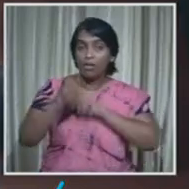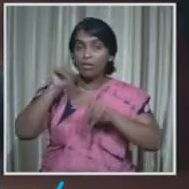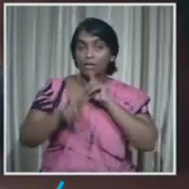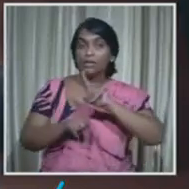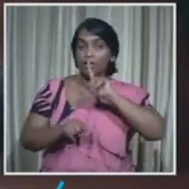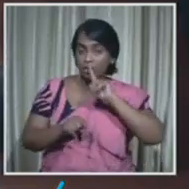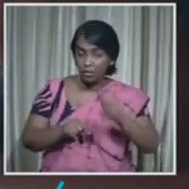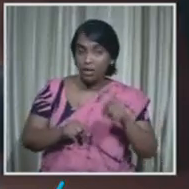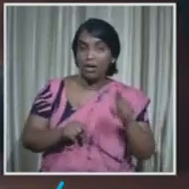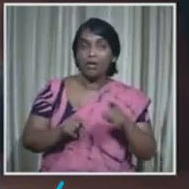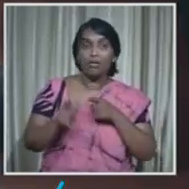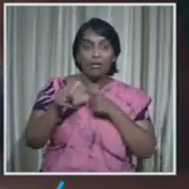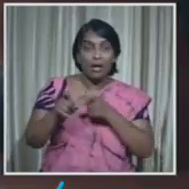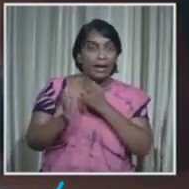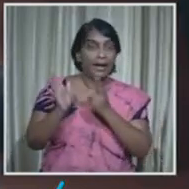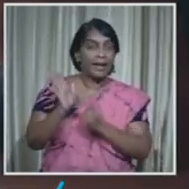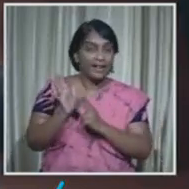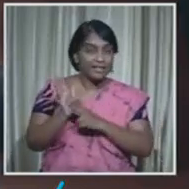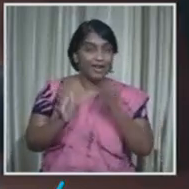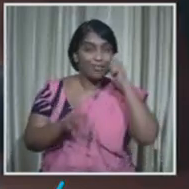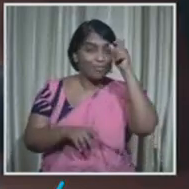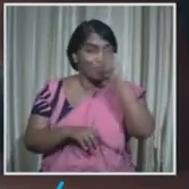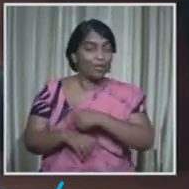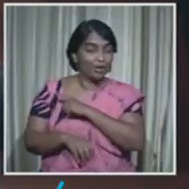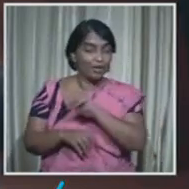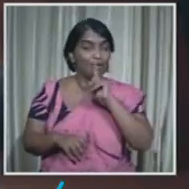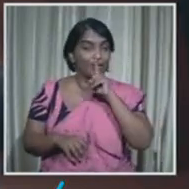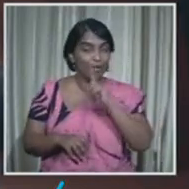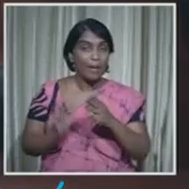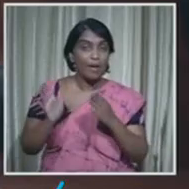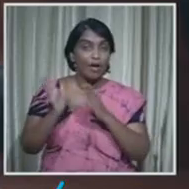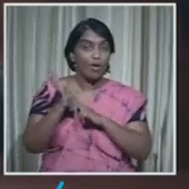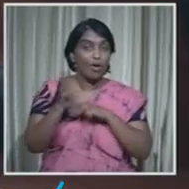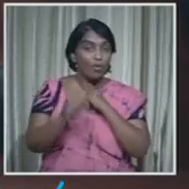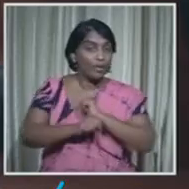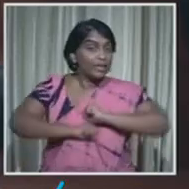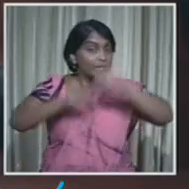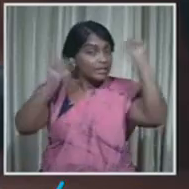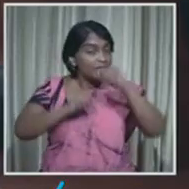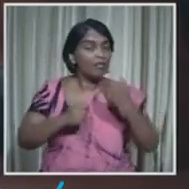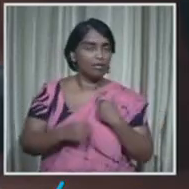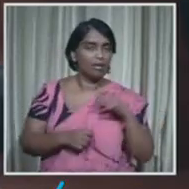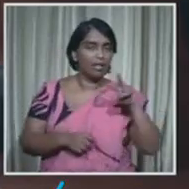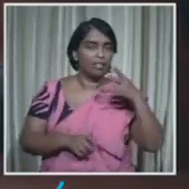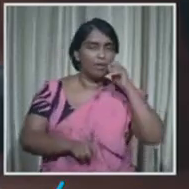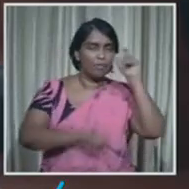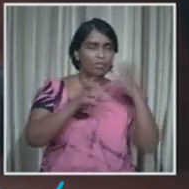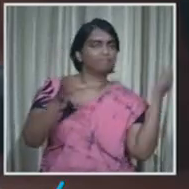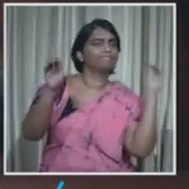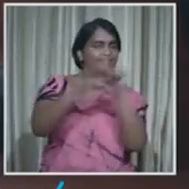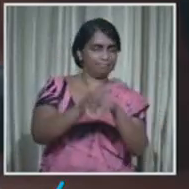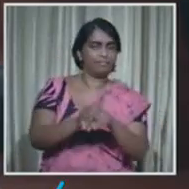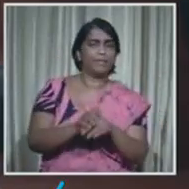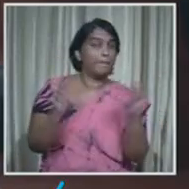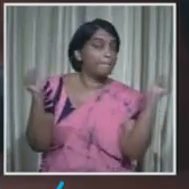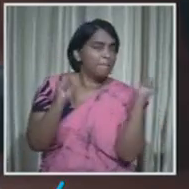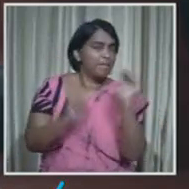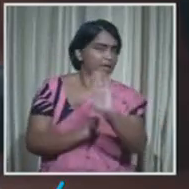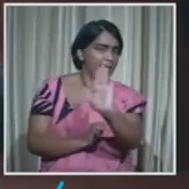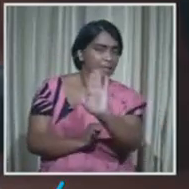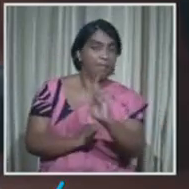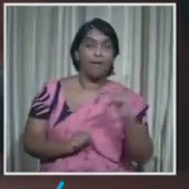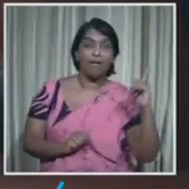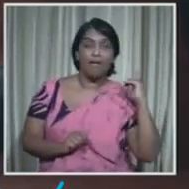වෙලාවේදී එවන් ගාඩ් නිස්සංක සේනාධිපති කිව්වේ මොකද්ද මිරියානේ උද්ඝෝෂණයට ඔවුන් 200ක් ඇතුළත් කර තිබෙන බව බය වෙන්න එපා කියලා